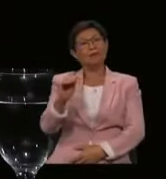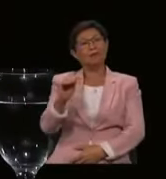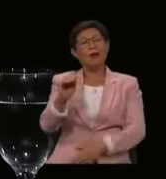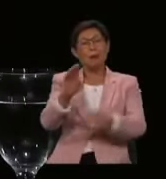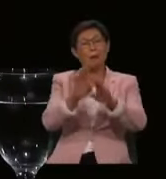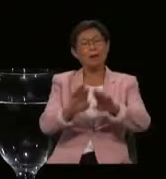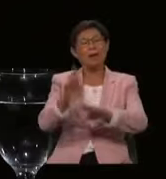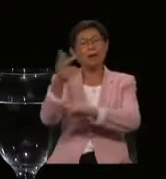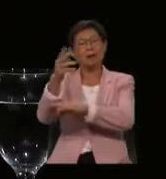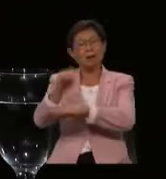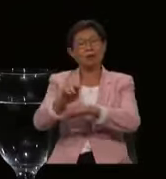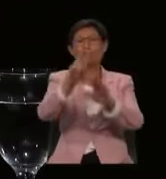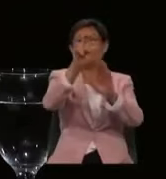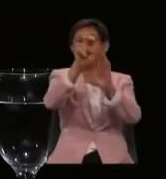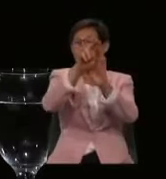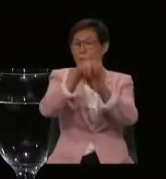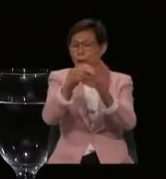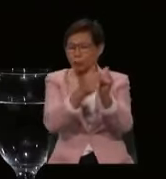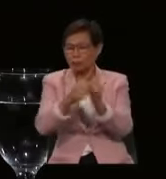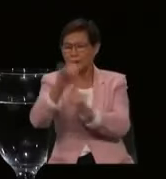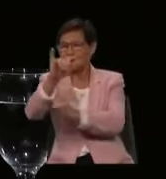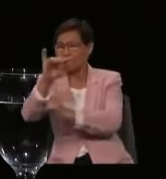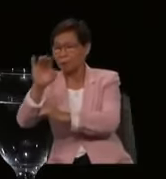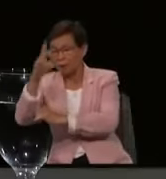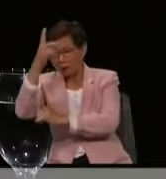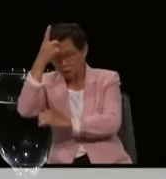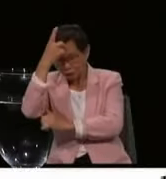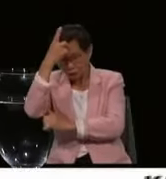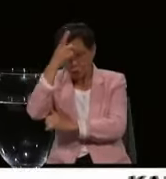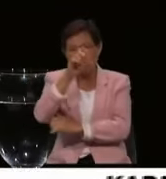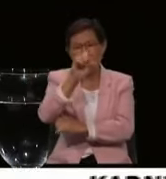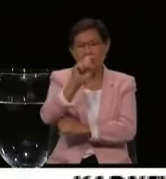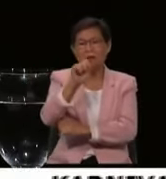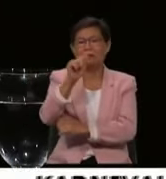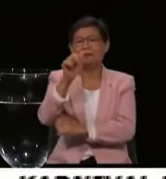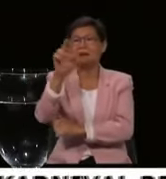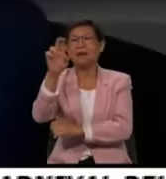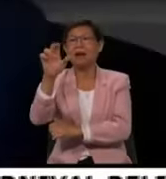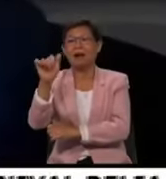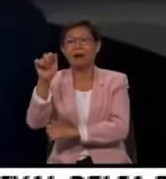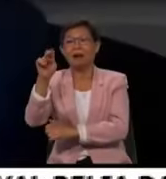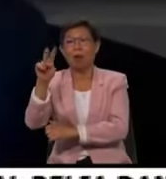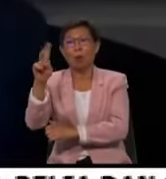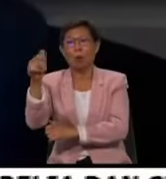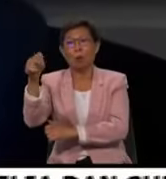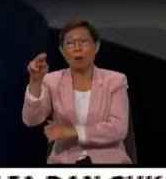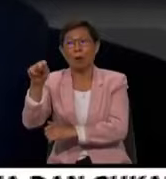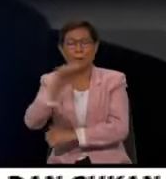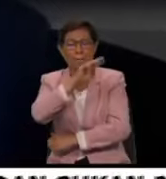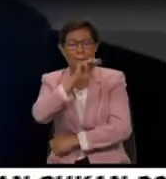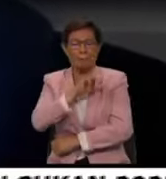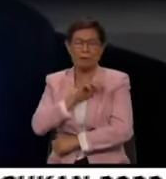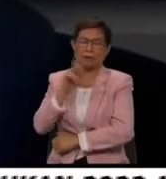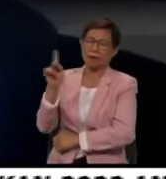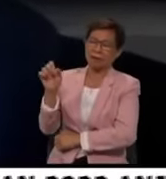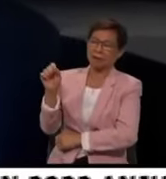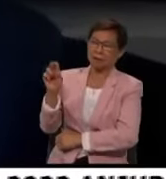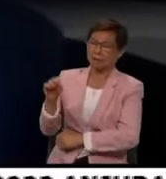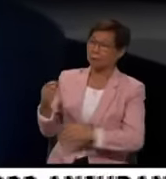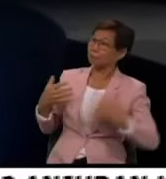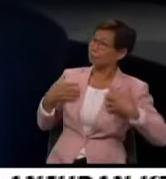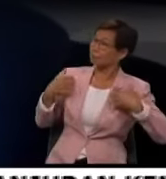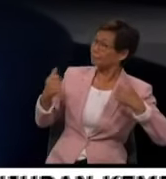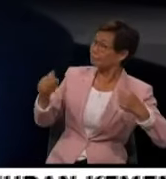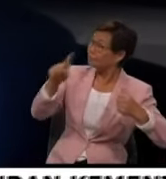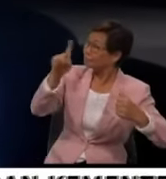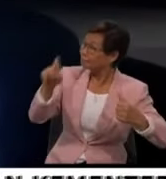minit berikutnya kita akan bersama-sama dengan Yang Berhormat Datuk Seri M. Saravan Menteri Sumber Manusia. Apa khabar Datuk Seri? Khabar baik Wan Sadina. Sihat? Sihat